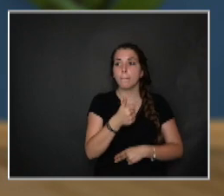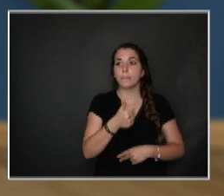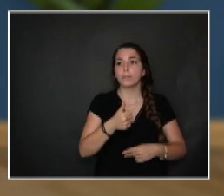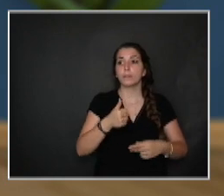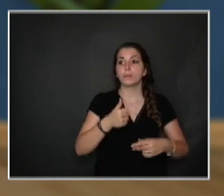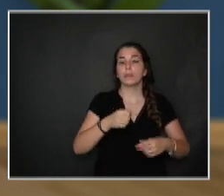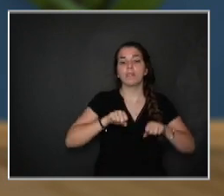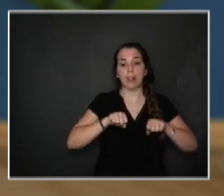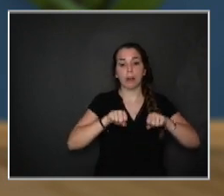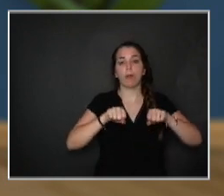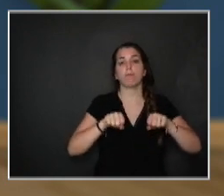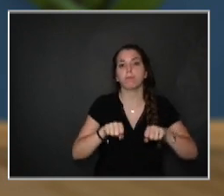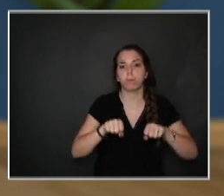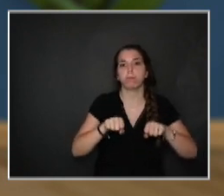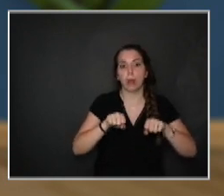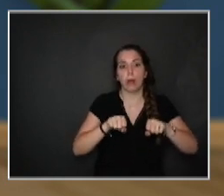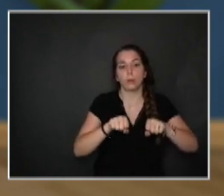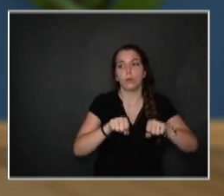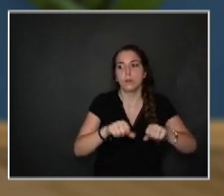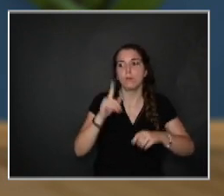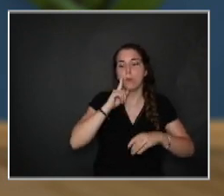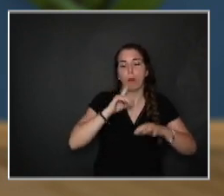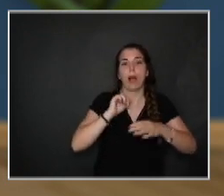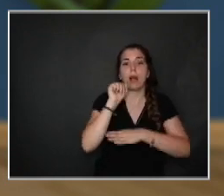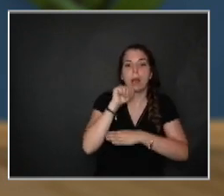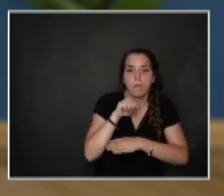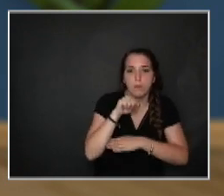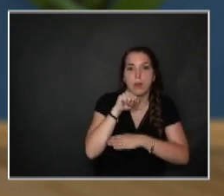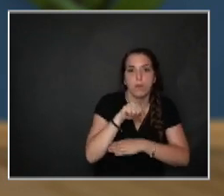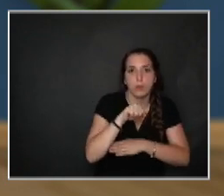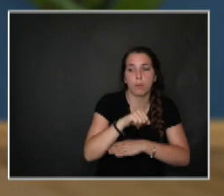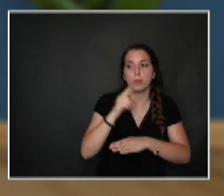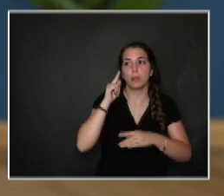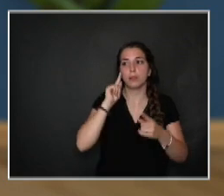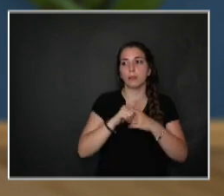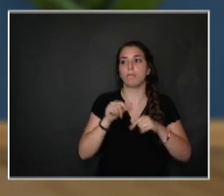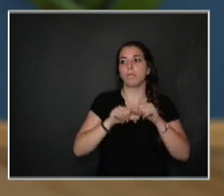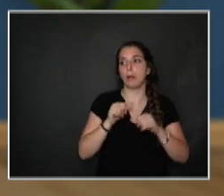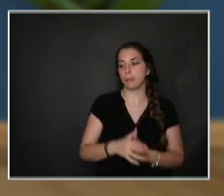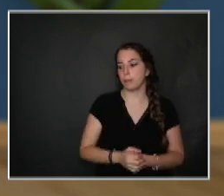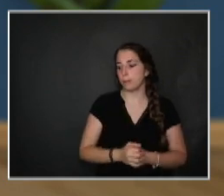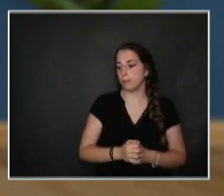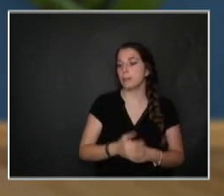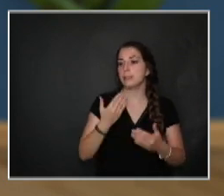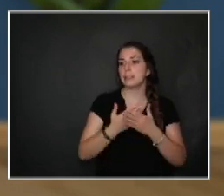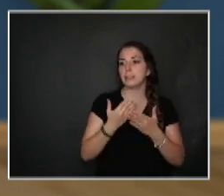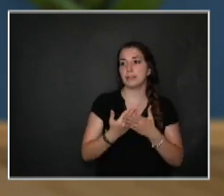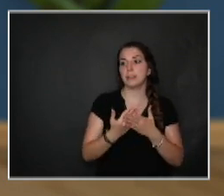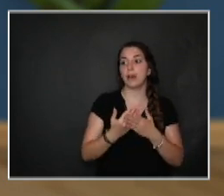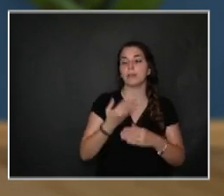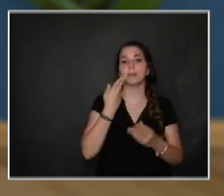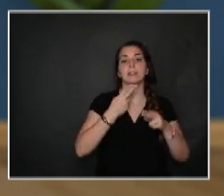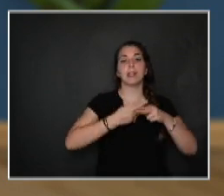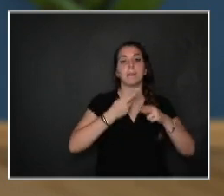s'appuient sur le caddie, parce qu'on a un appui antérieur. Voilà. Donc ça, c'est ce qu'on appelle le syndrome